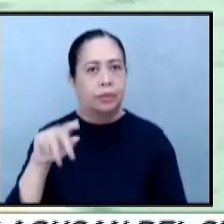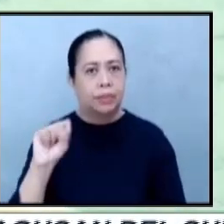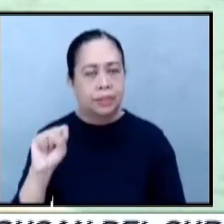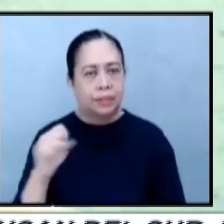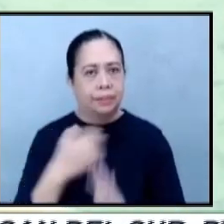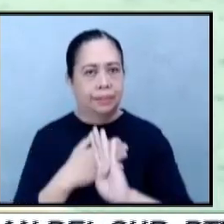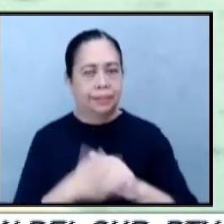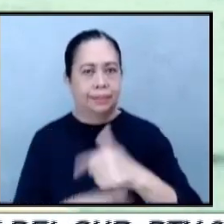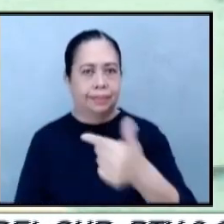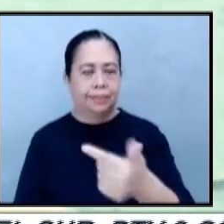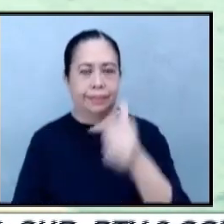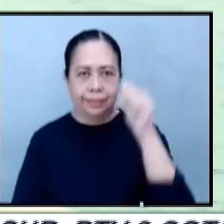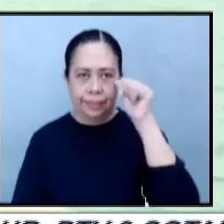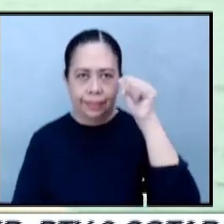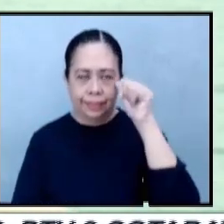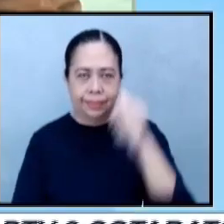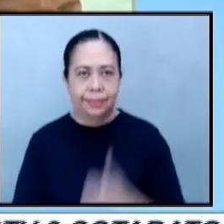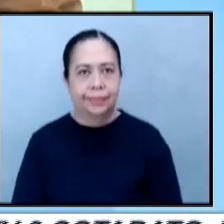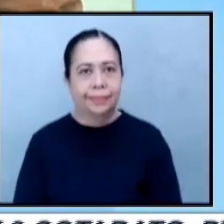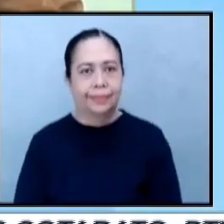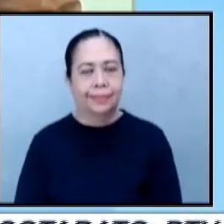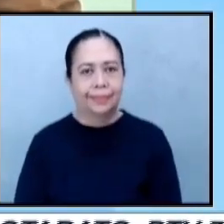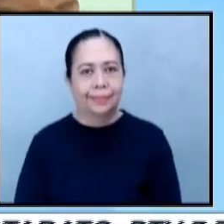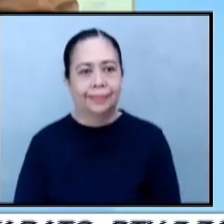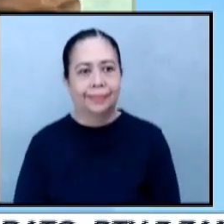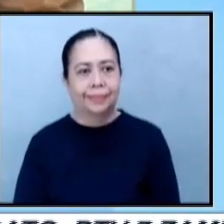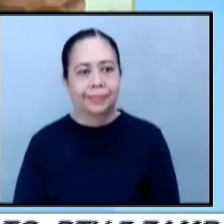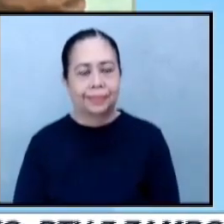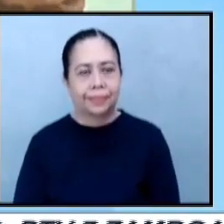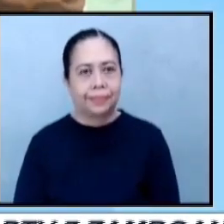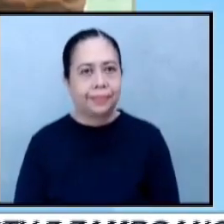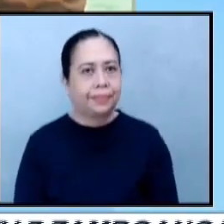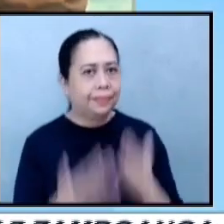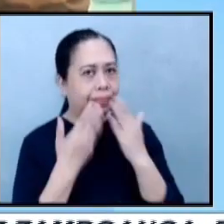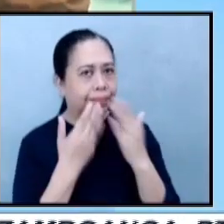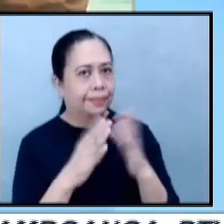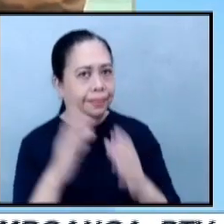sa iyo, Audrey. Maraming salamat, Bien Manalo.